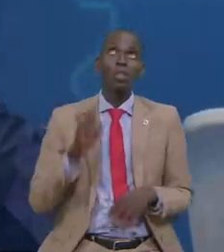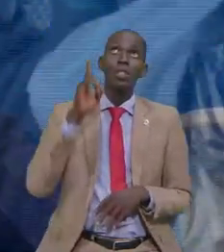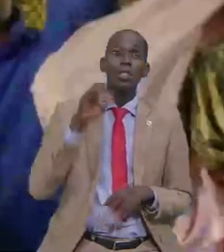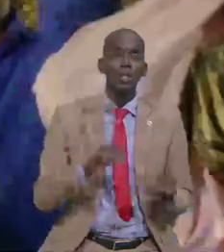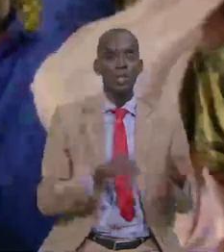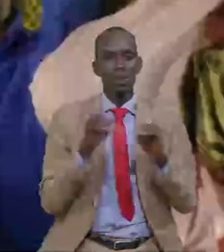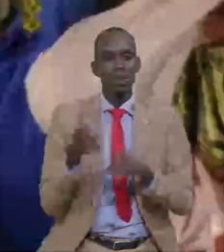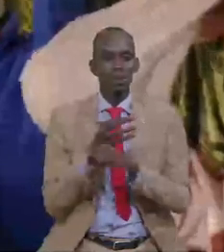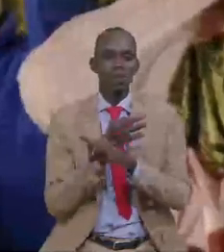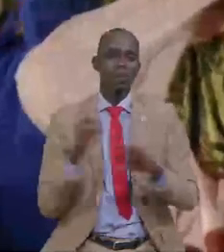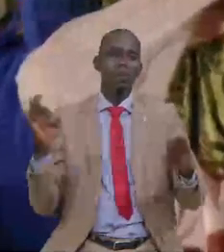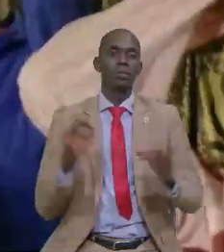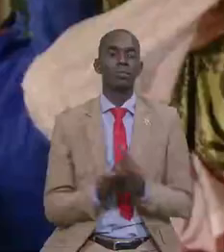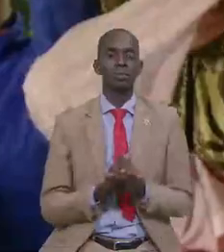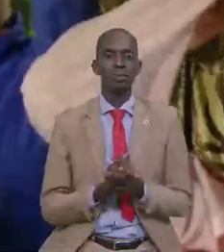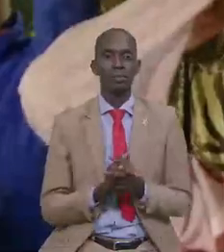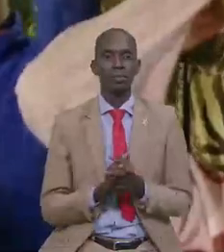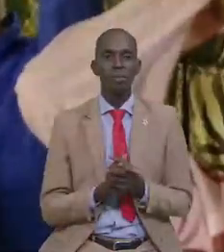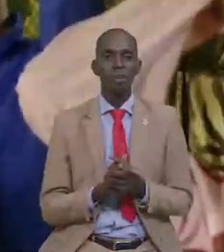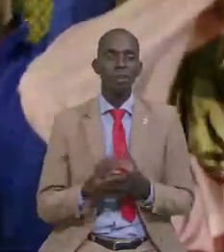Le Christ vous affranchit.